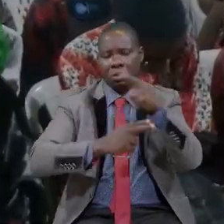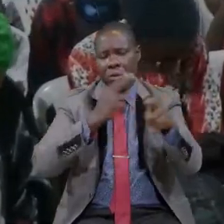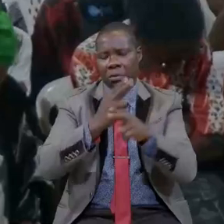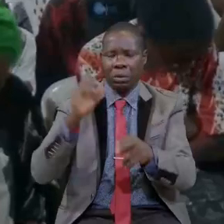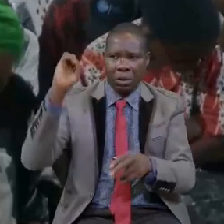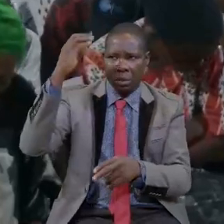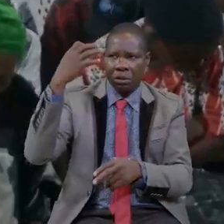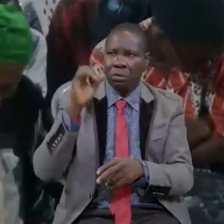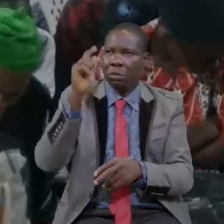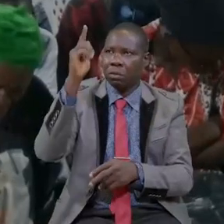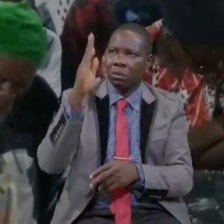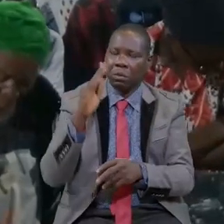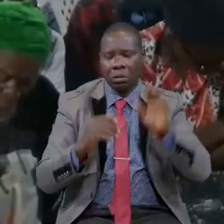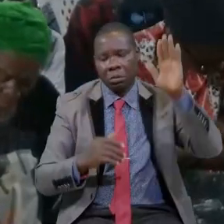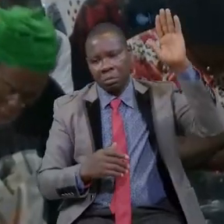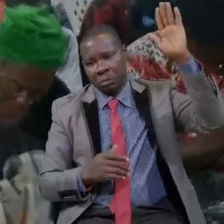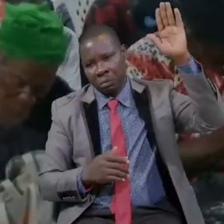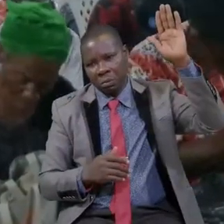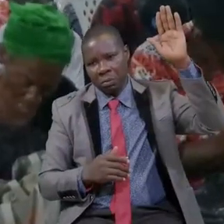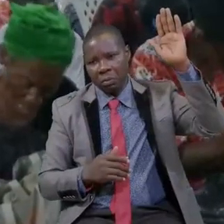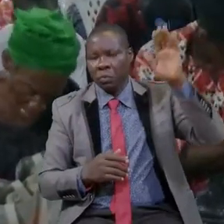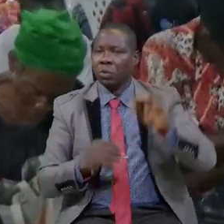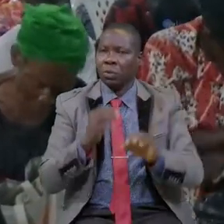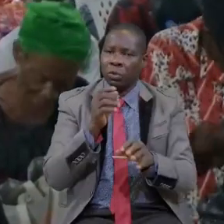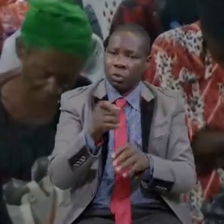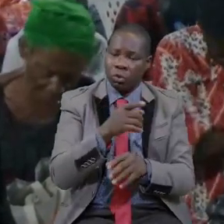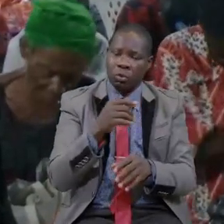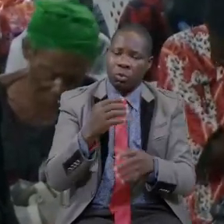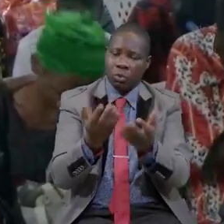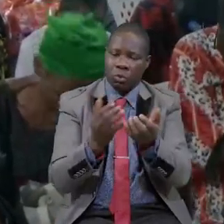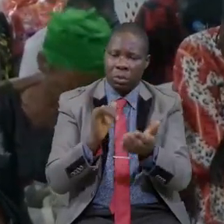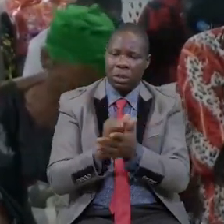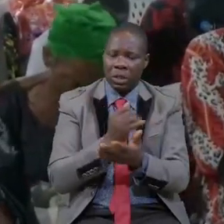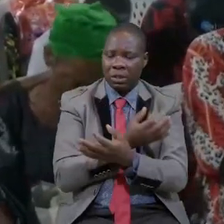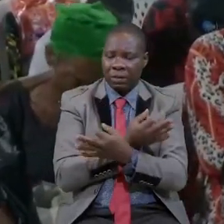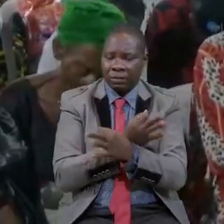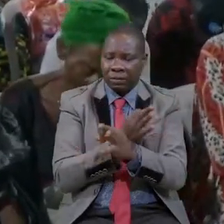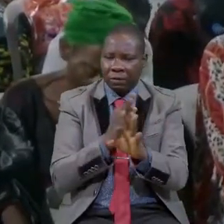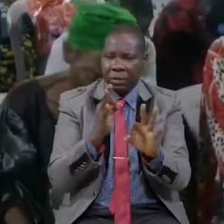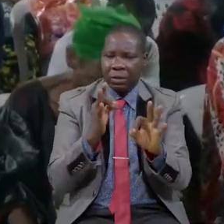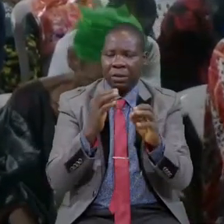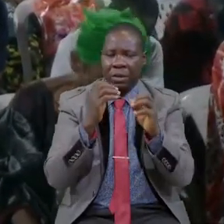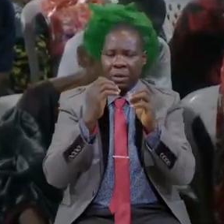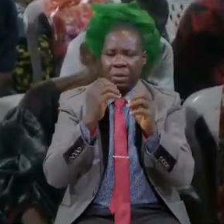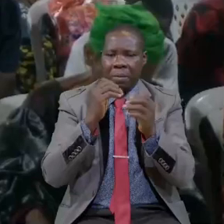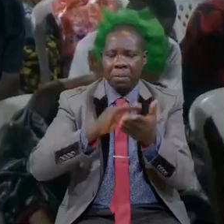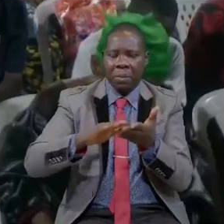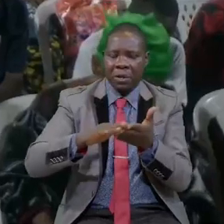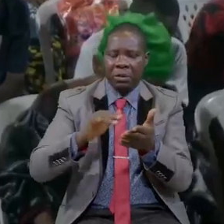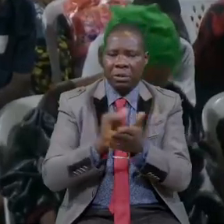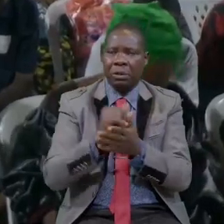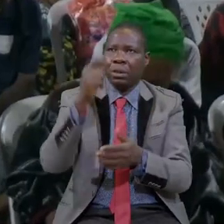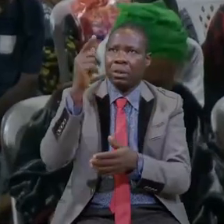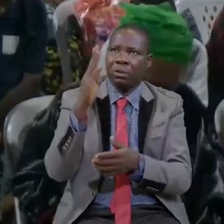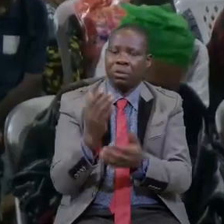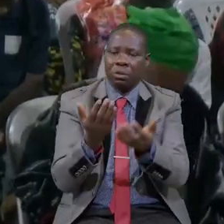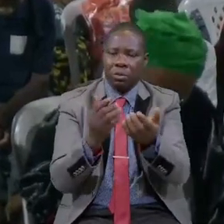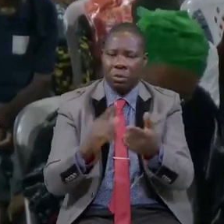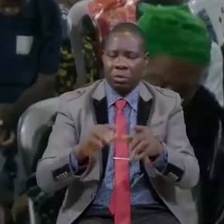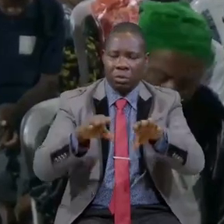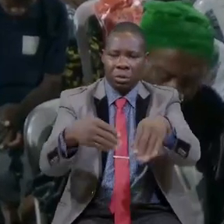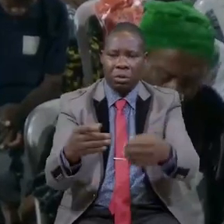Cette grâce universelle de Dieu. Tu veux ce pardon gratuit que Dieu